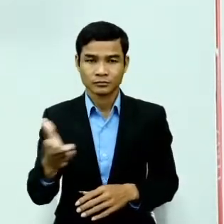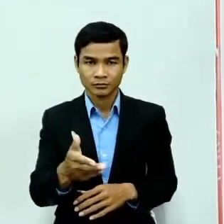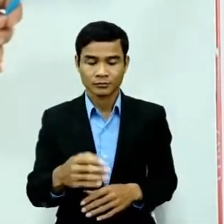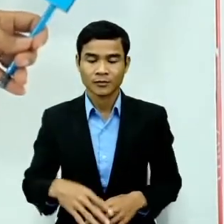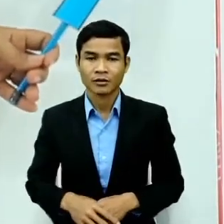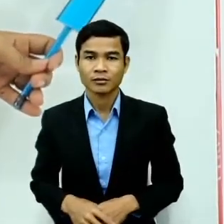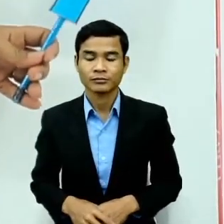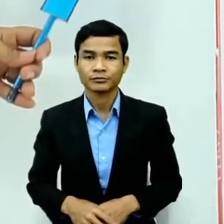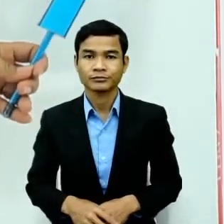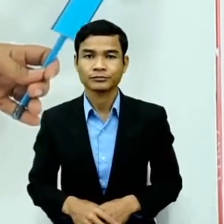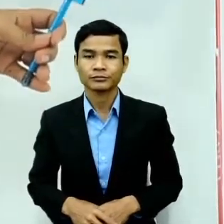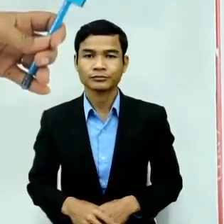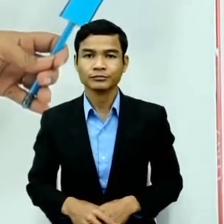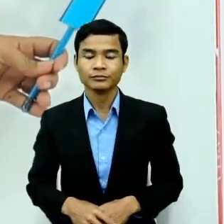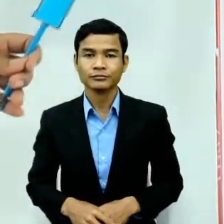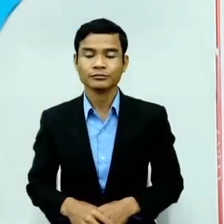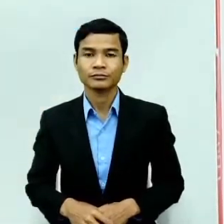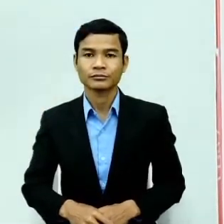con